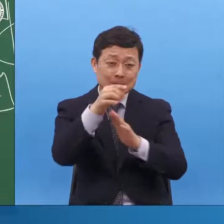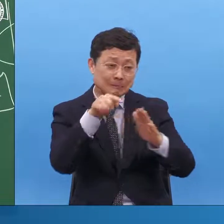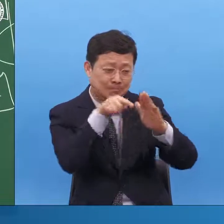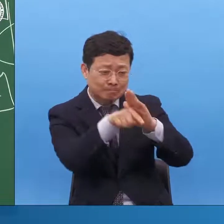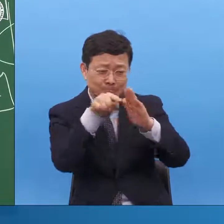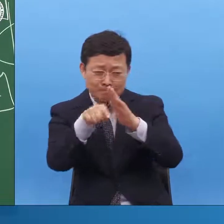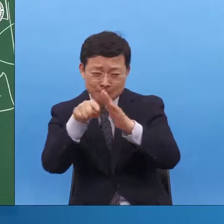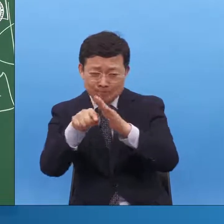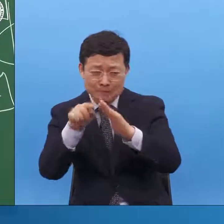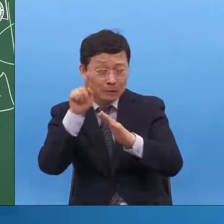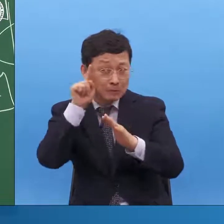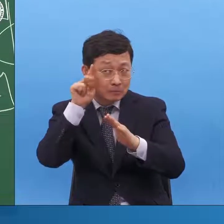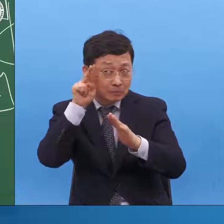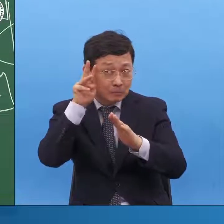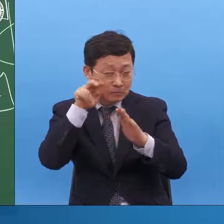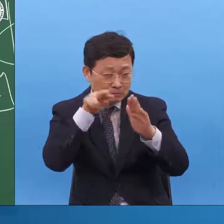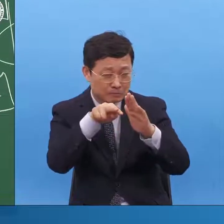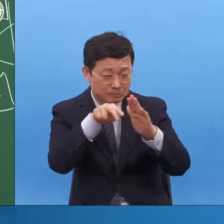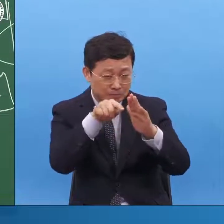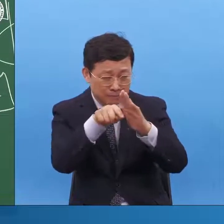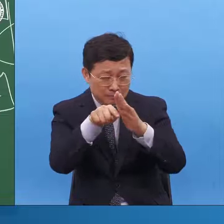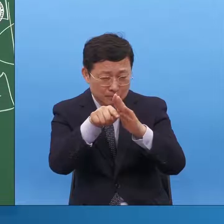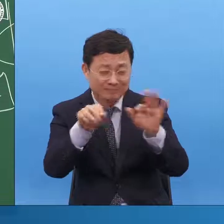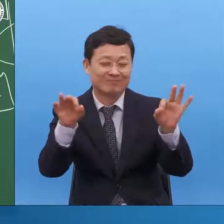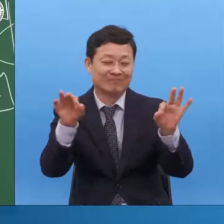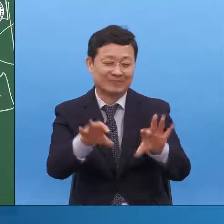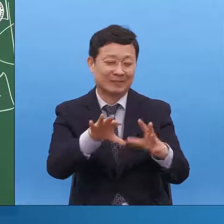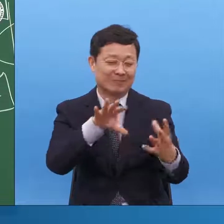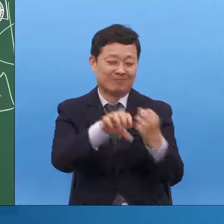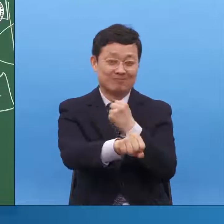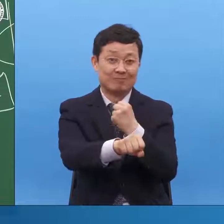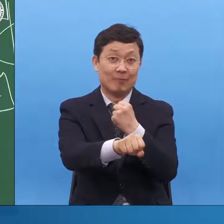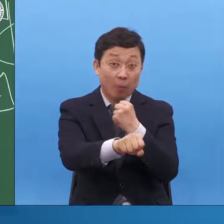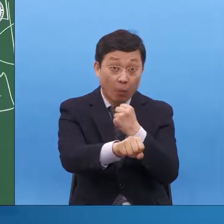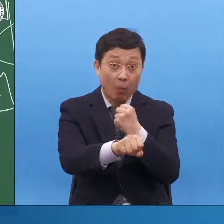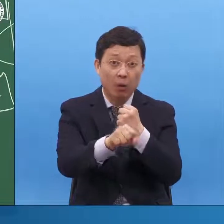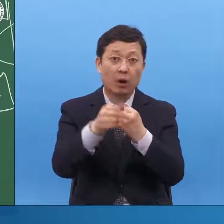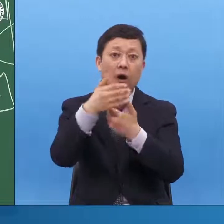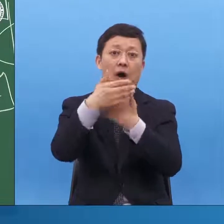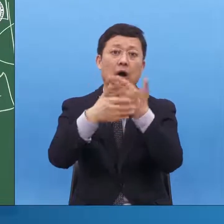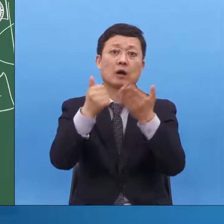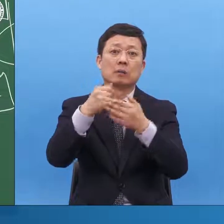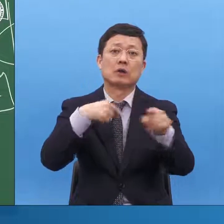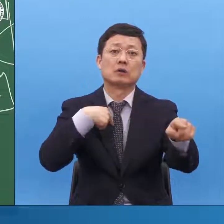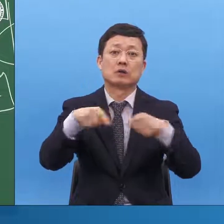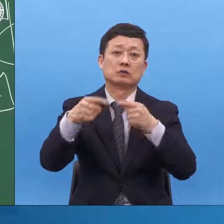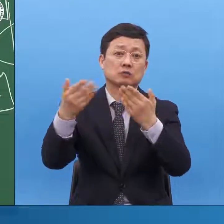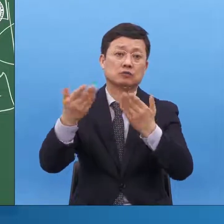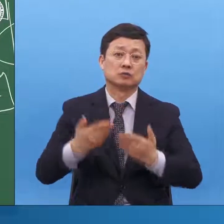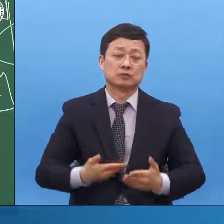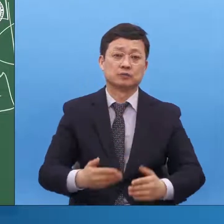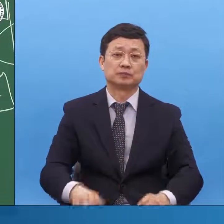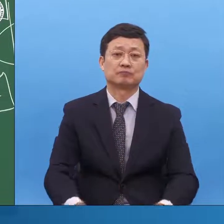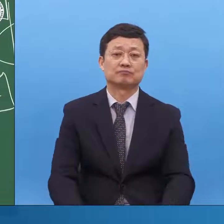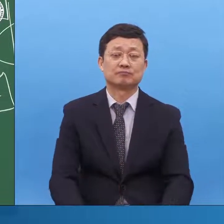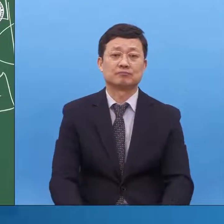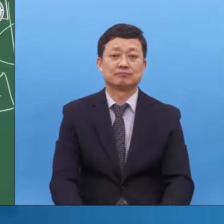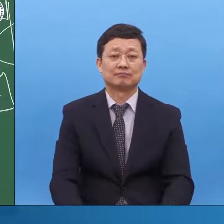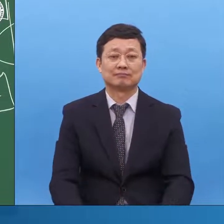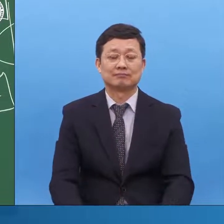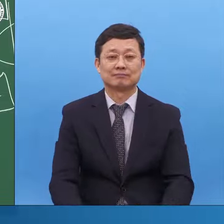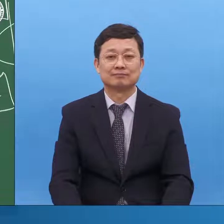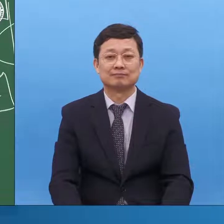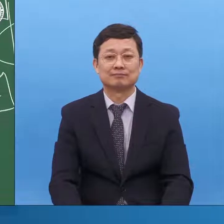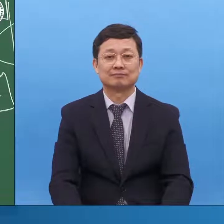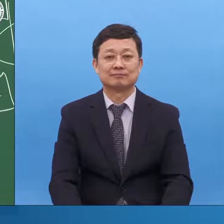없잖아요. 며칠 동안 딱 보고 분석. 그래만 했는데도 역사입니다. And before entering the city of Busan, I didn't have a lot of time on my hands. It was just a couple of days I spent just analyzing the field, and